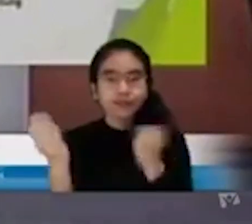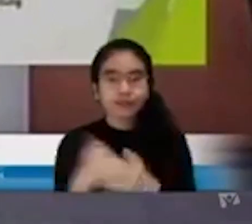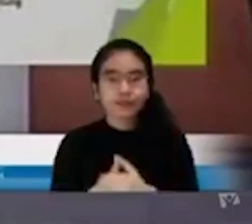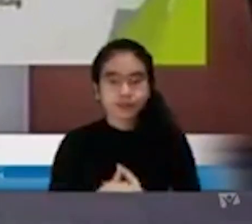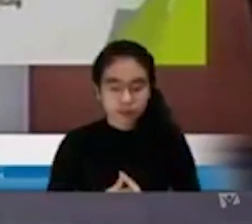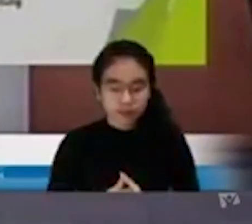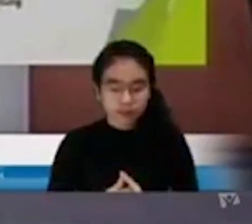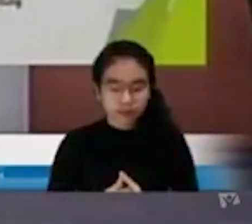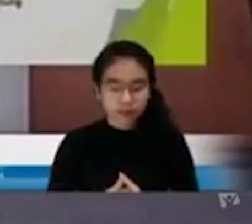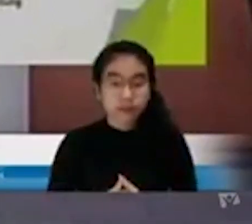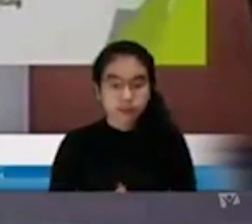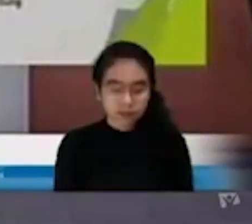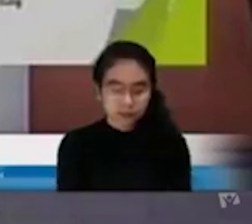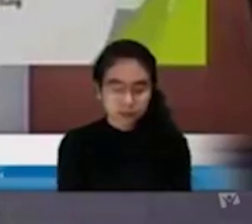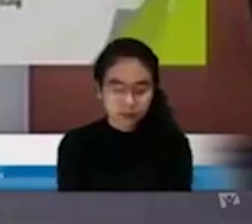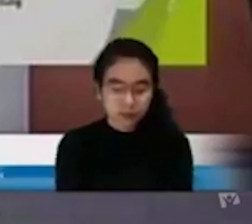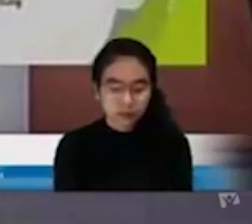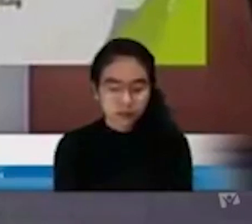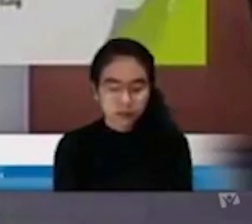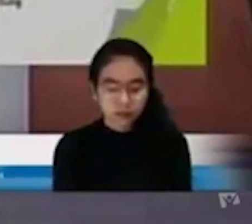Artinya bersatu dalam melayani,